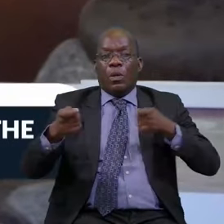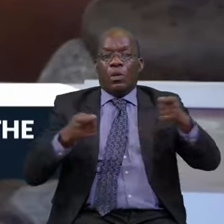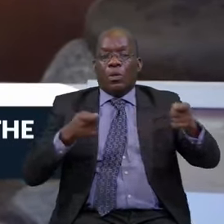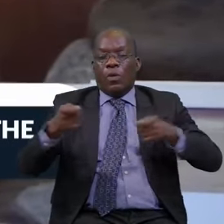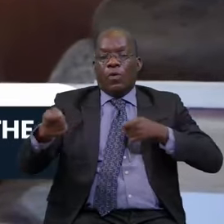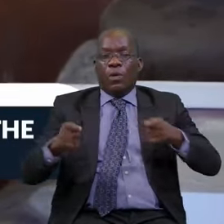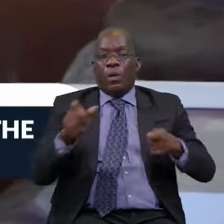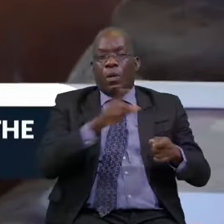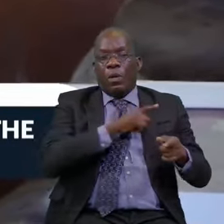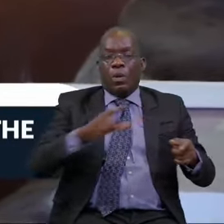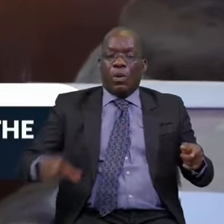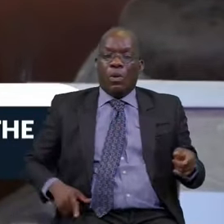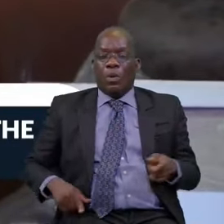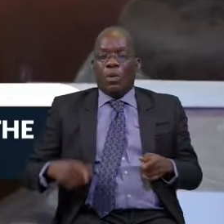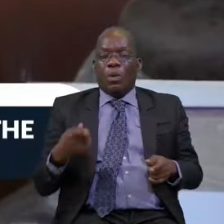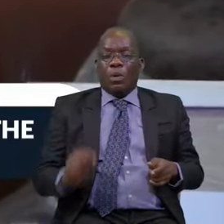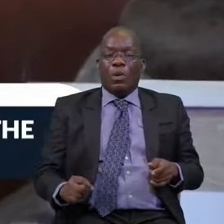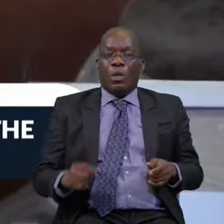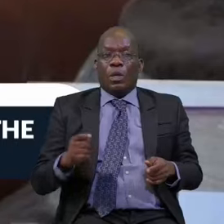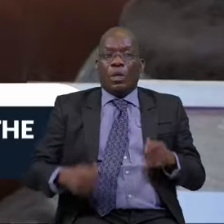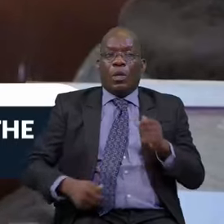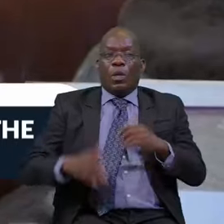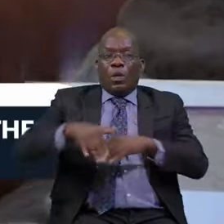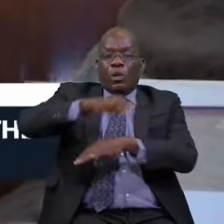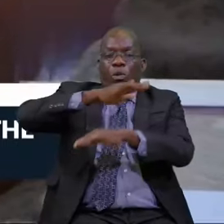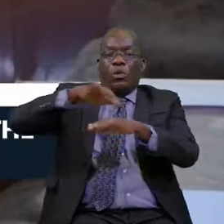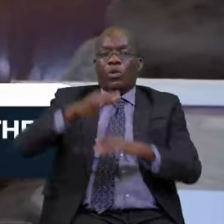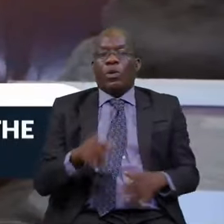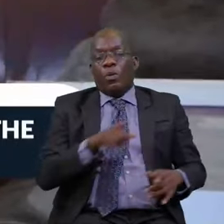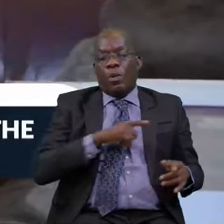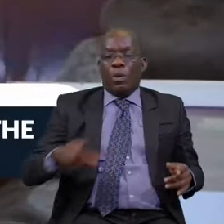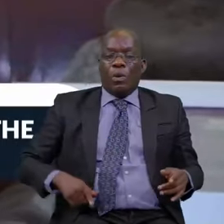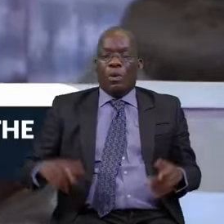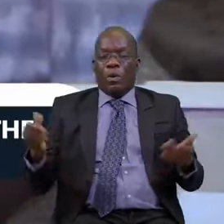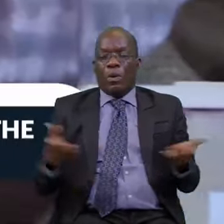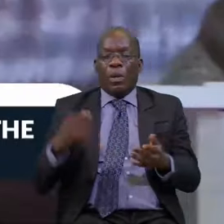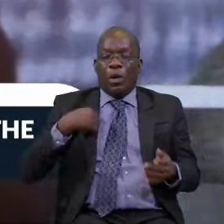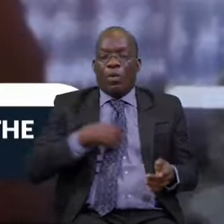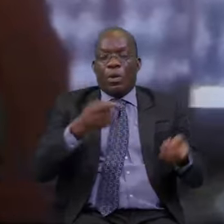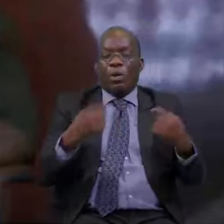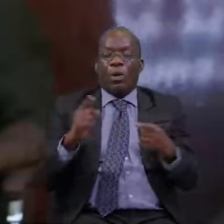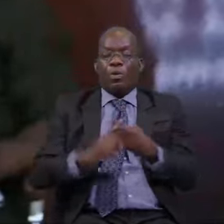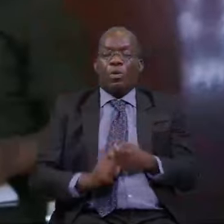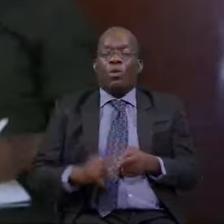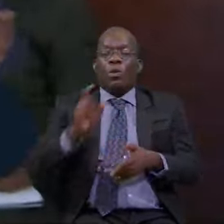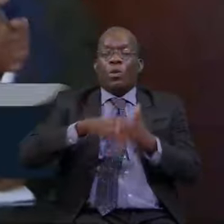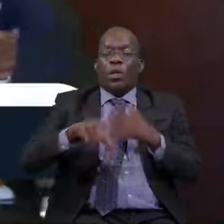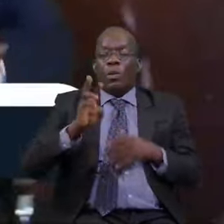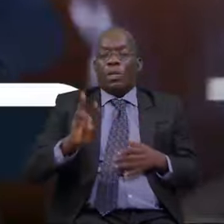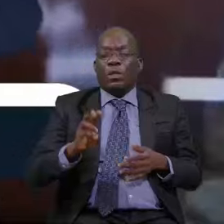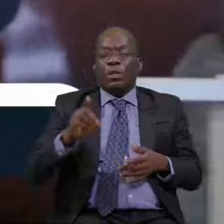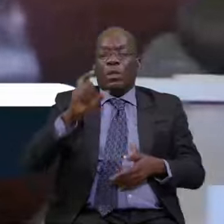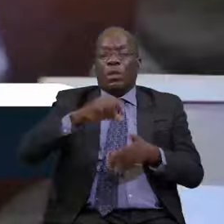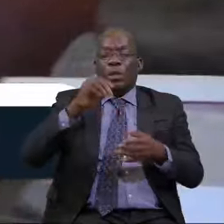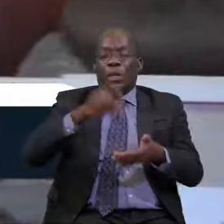du Seigneur souverain, le Seigneur suprême. Nous venons maintenant à Marc 6. Marc